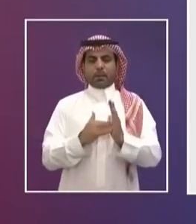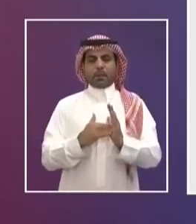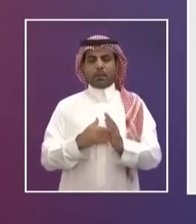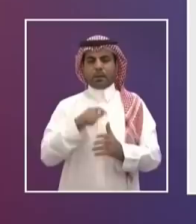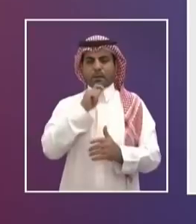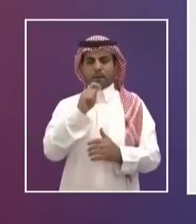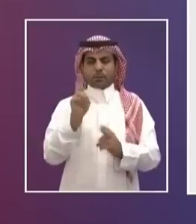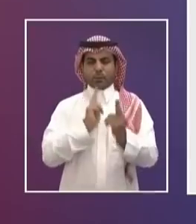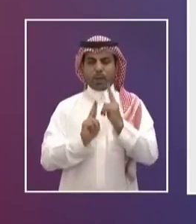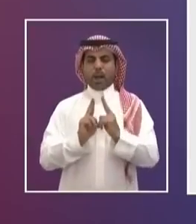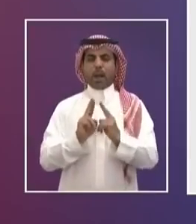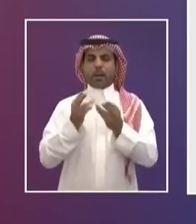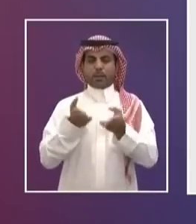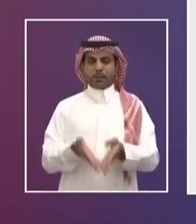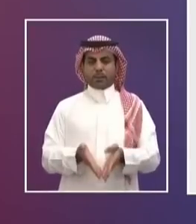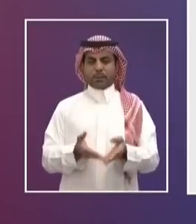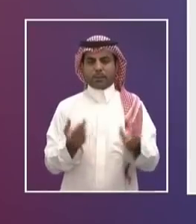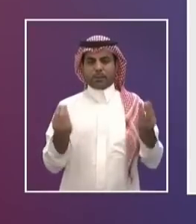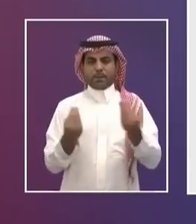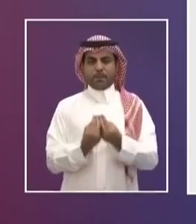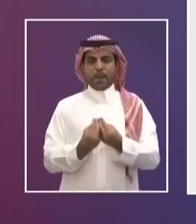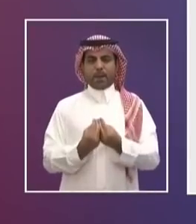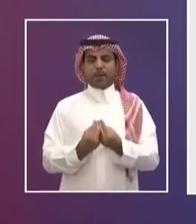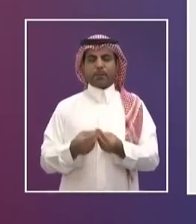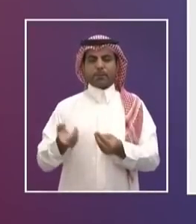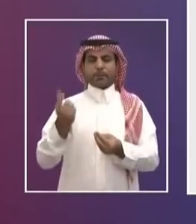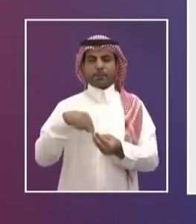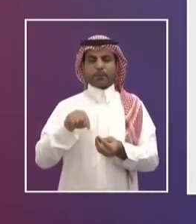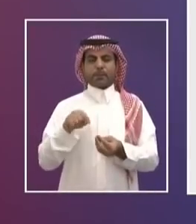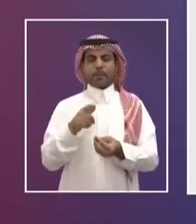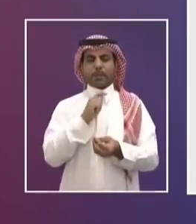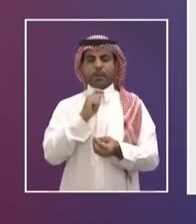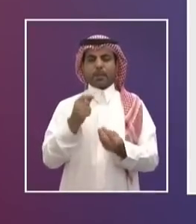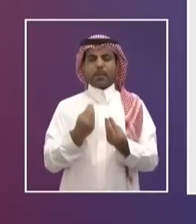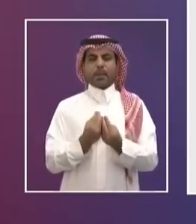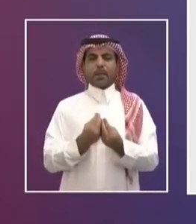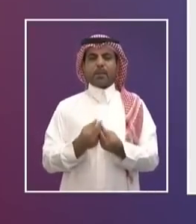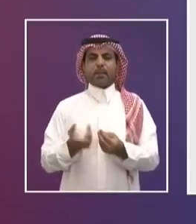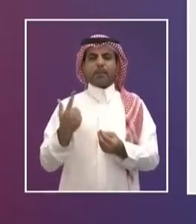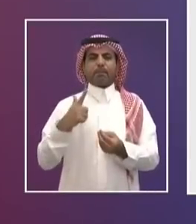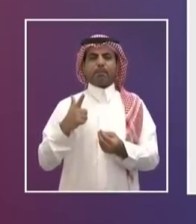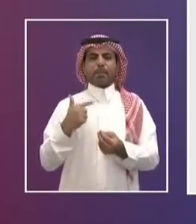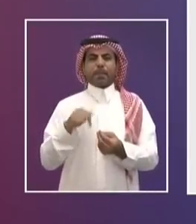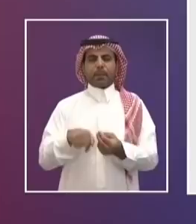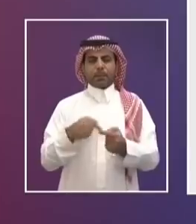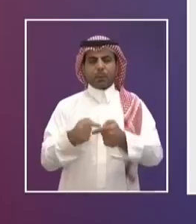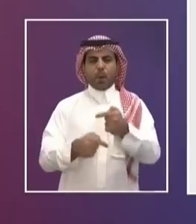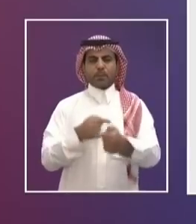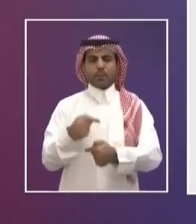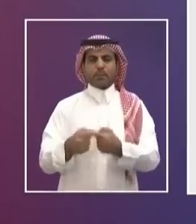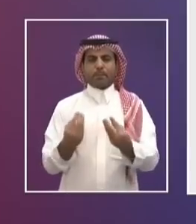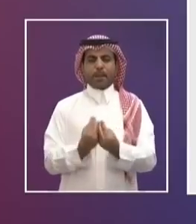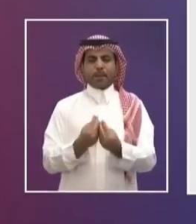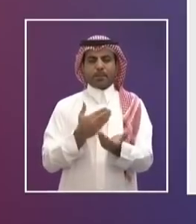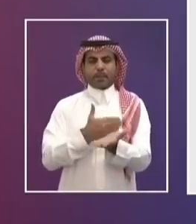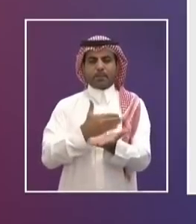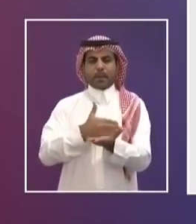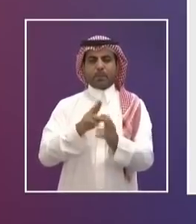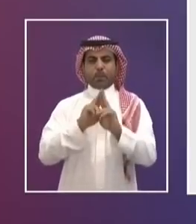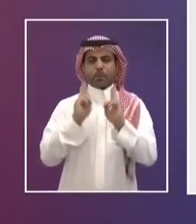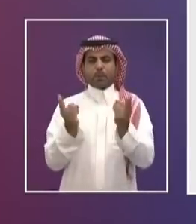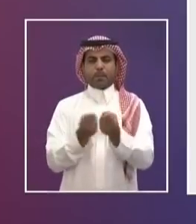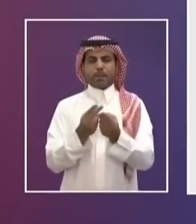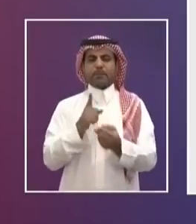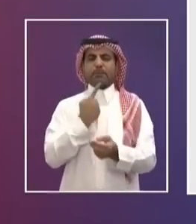بإشارة الزملاء نصل إلى نهاية تلقي الأسئلة من الصحفيين، ونواصل معكم ما تبقى من هذا